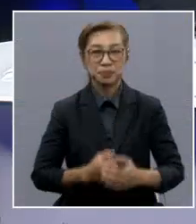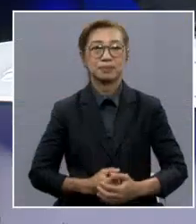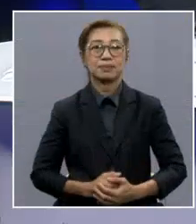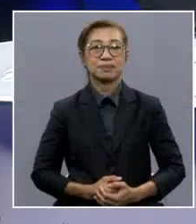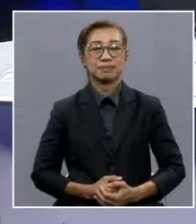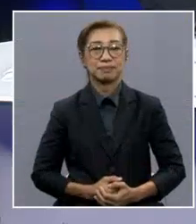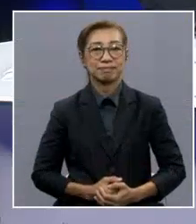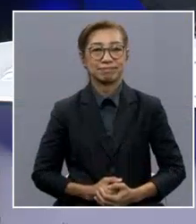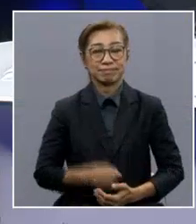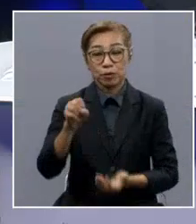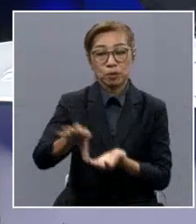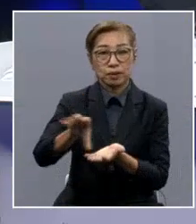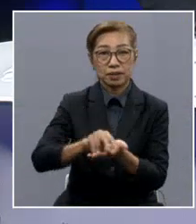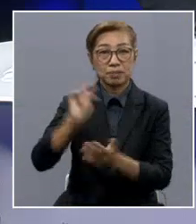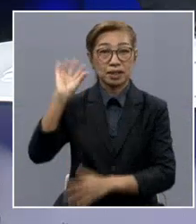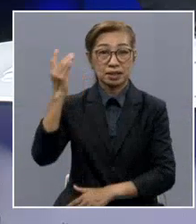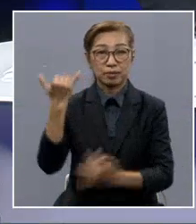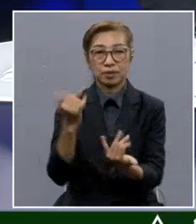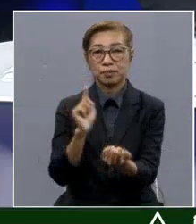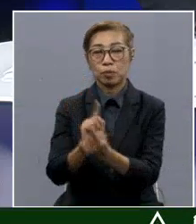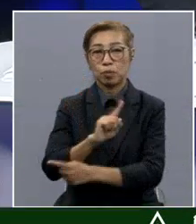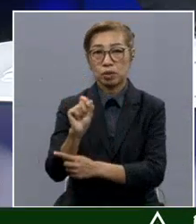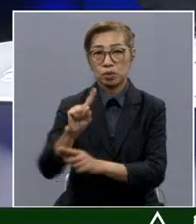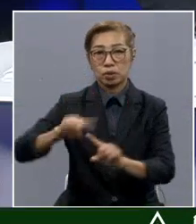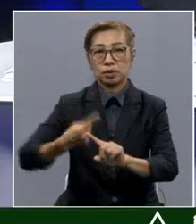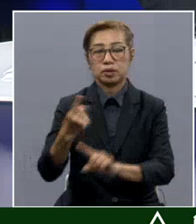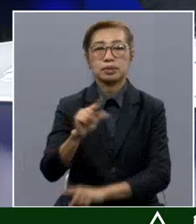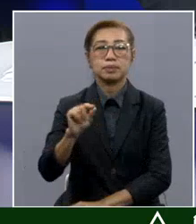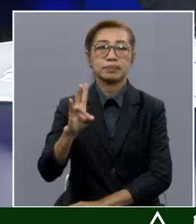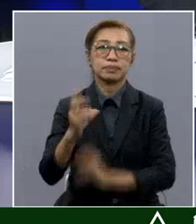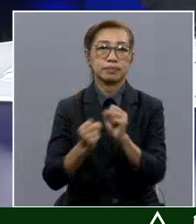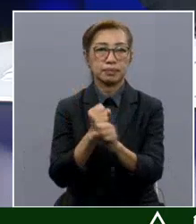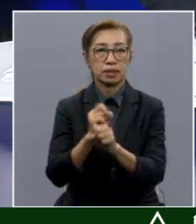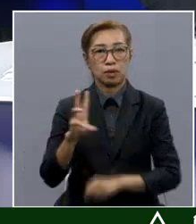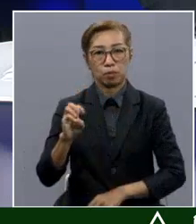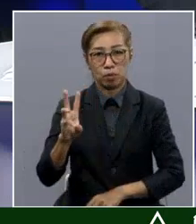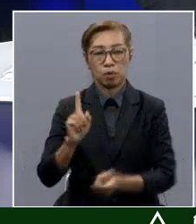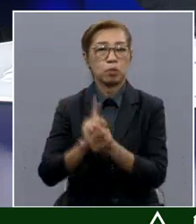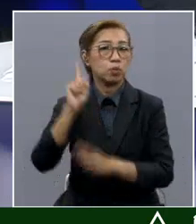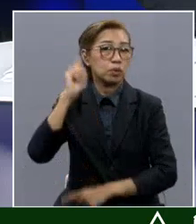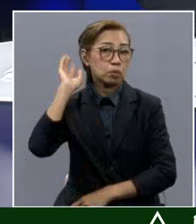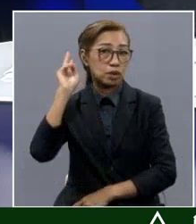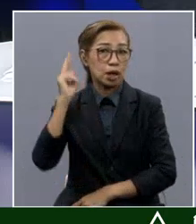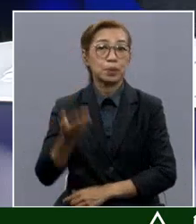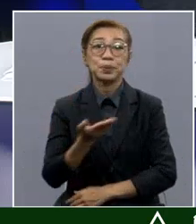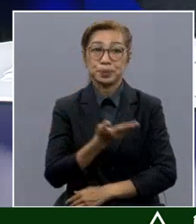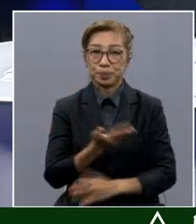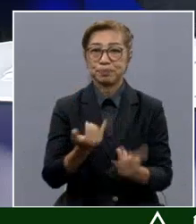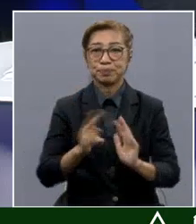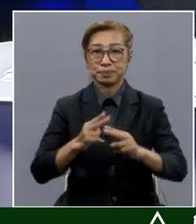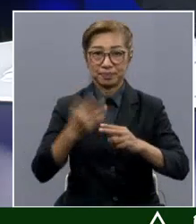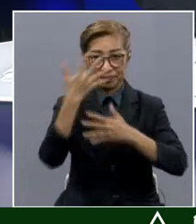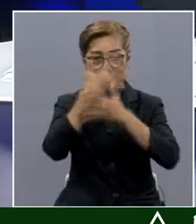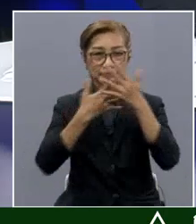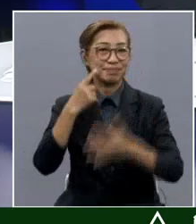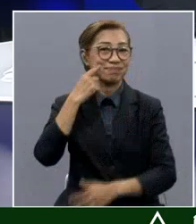สวัสดีครับ สวัสดีค่ะคุณผู้ชมเก็บตกจากเนชั่นค่ะวันนี้เราพบกันวันศุกร์ที่27มกราคม2566ค่ะอยู่กับคุณณัสตคุณดิฉันแอลสารารัตน์และอาจารย์ล่